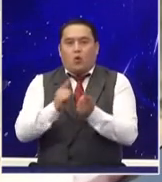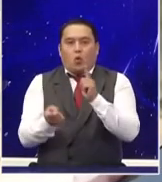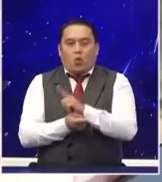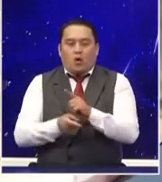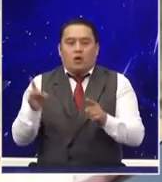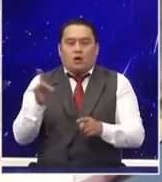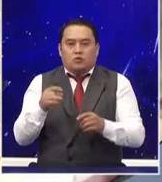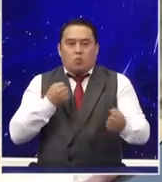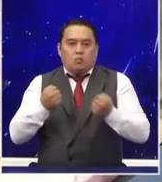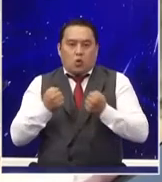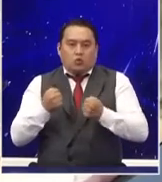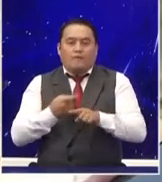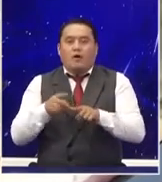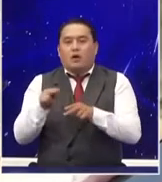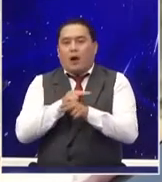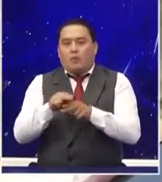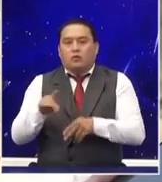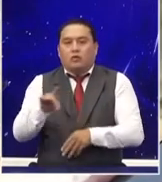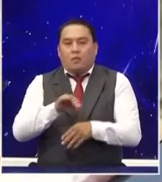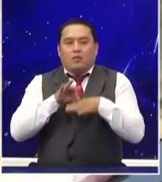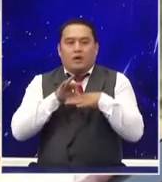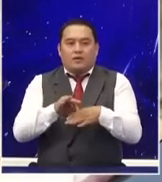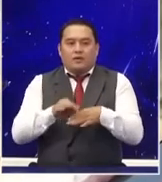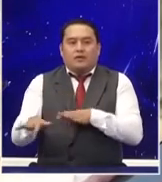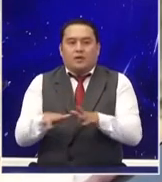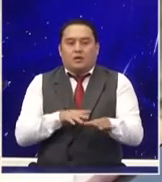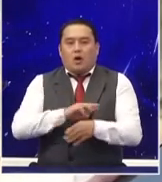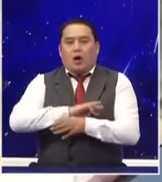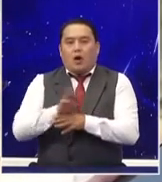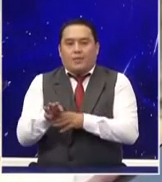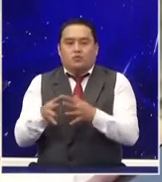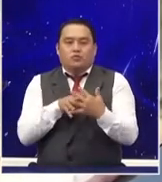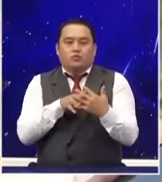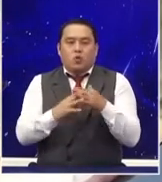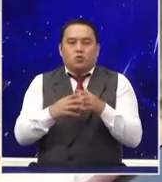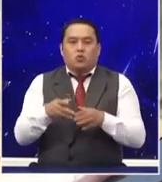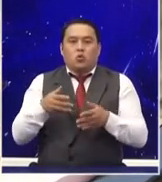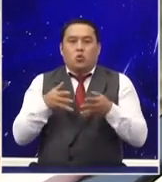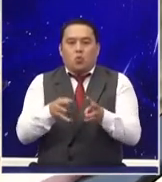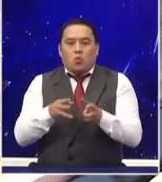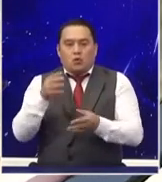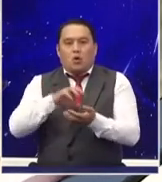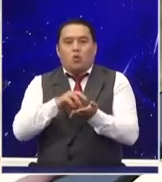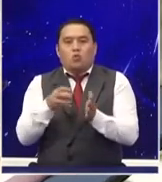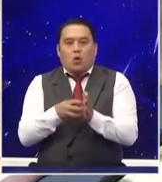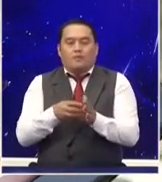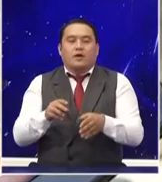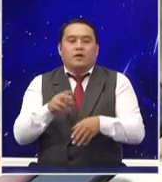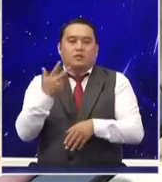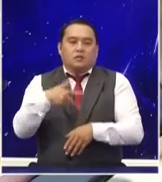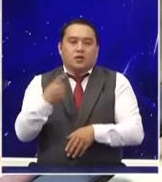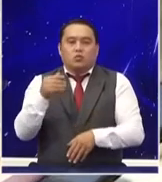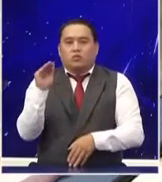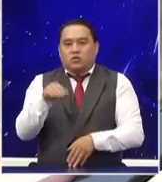диаметром и прочнее. Помимо ремонтных работ в районе ведется деятельность и по обеспечению населения углем. В этом году потребность составляет